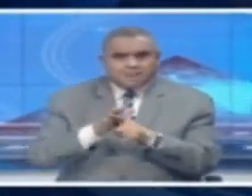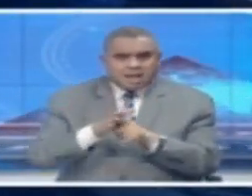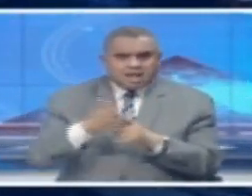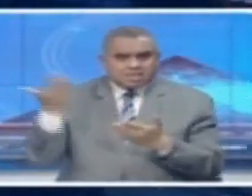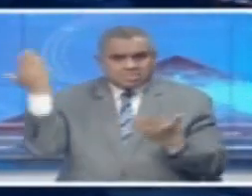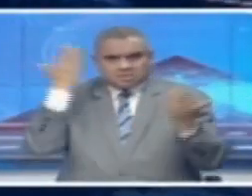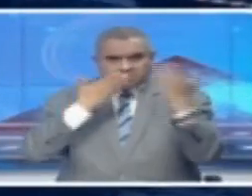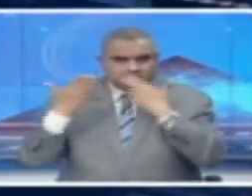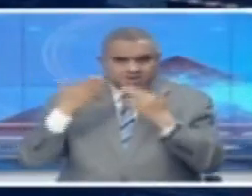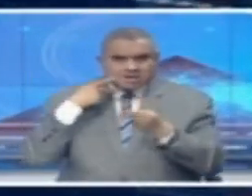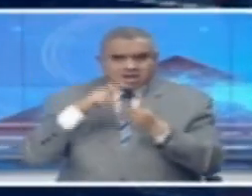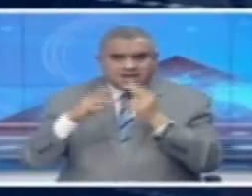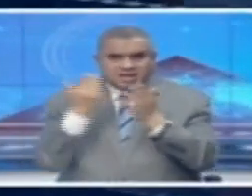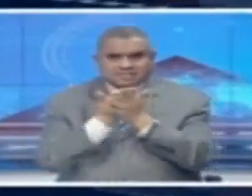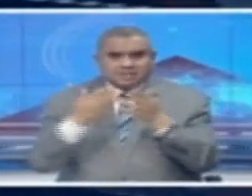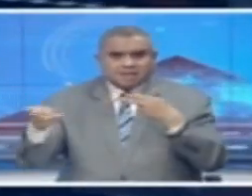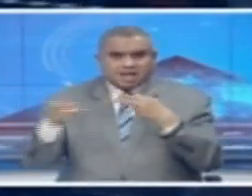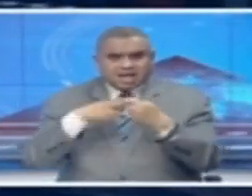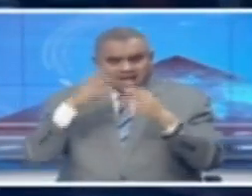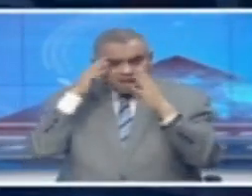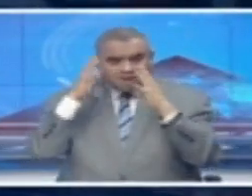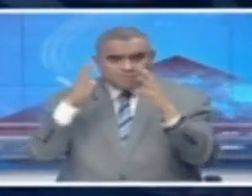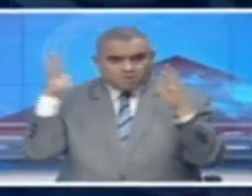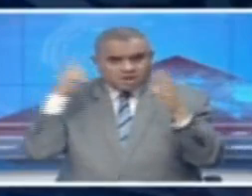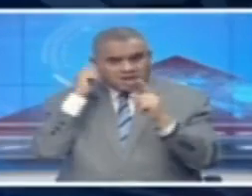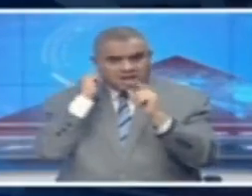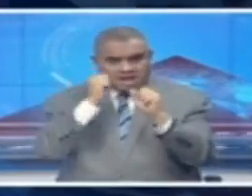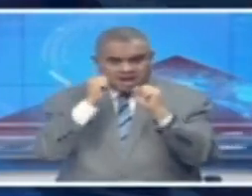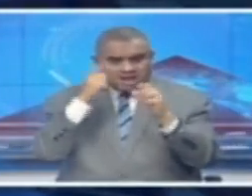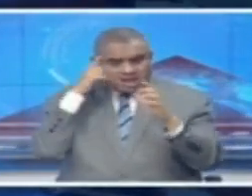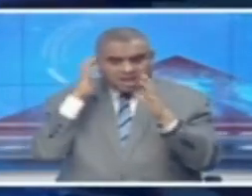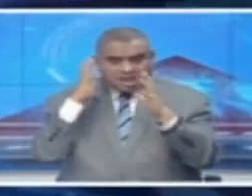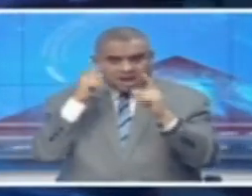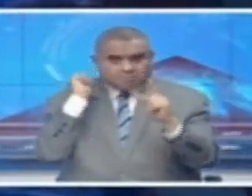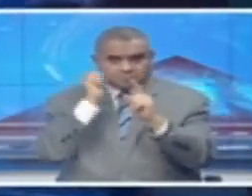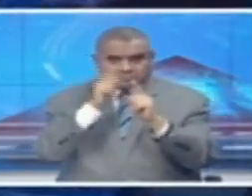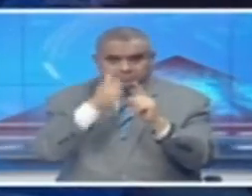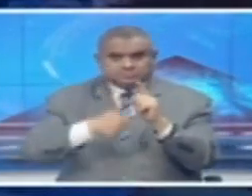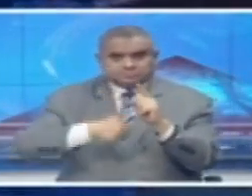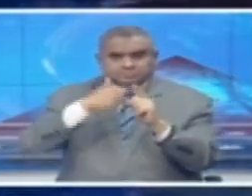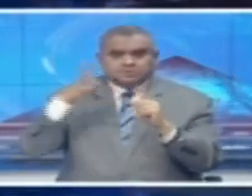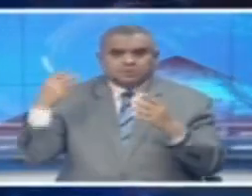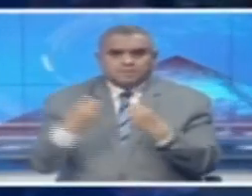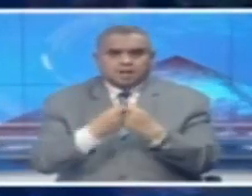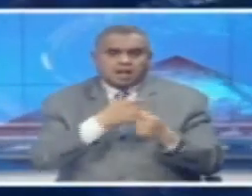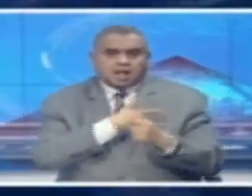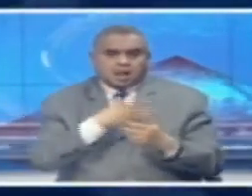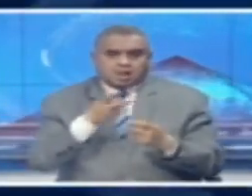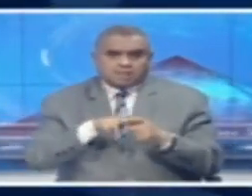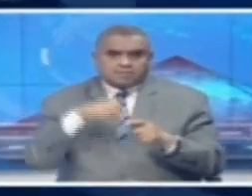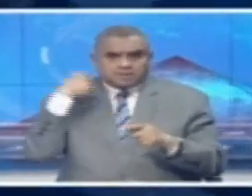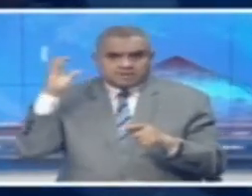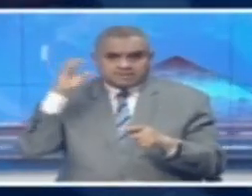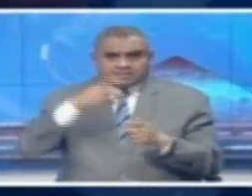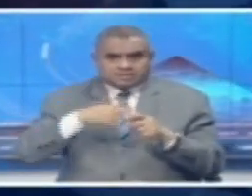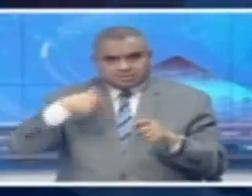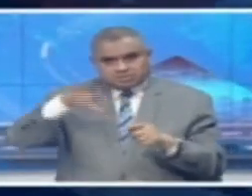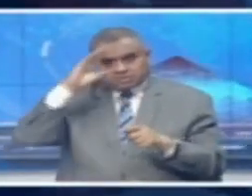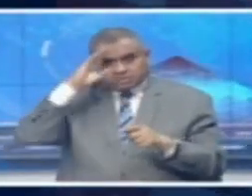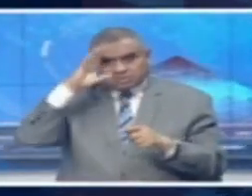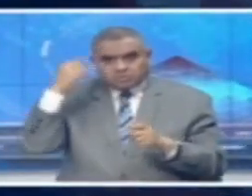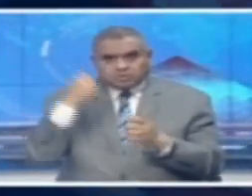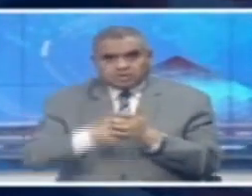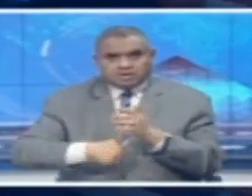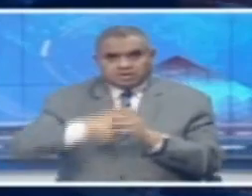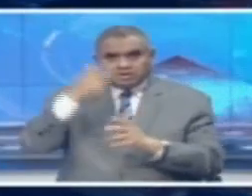روحه ثمنا لرفض التطرف والإرهاب، مؤكدا أنهم في قلوب المصريين. كما توجه الرئيس السيسي بتحية